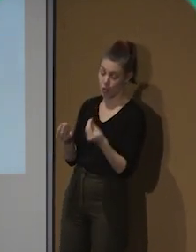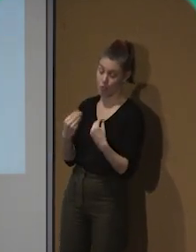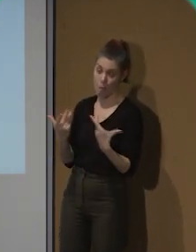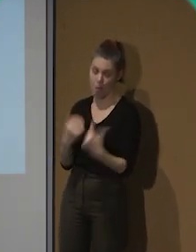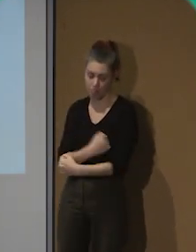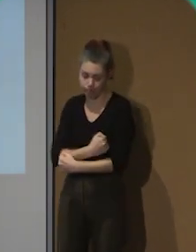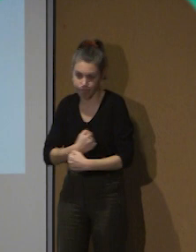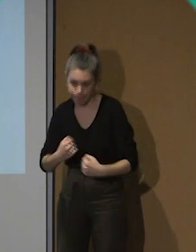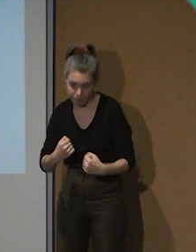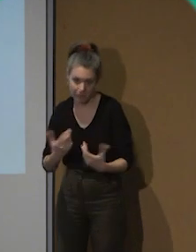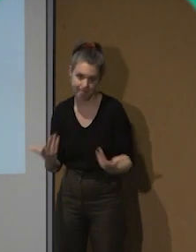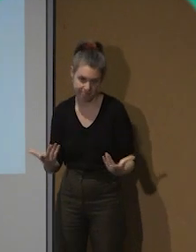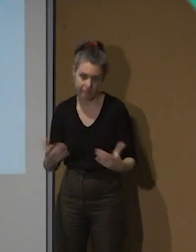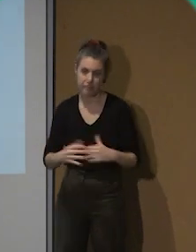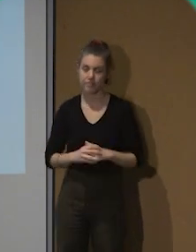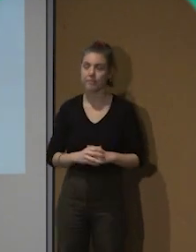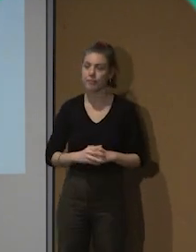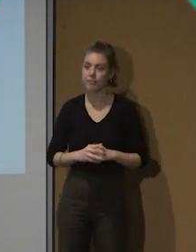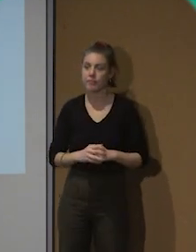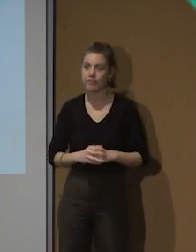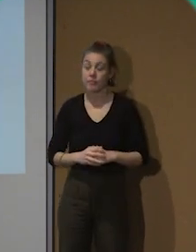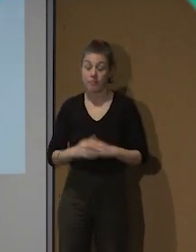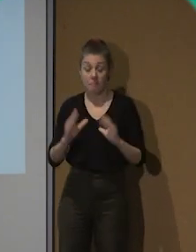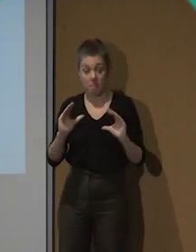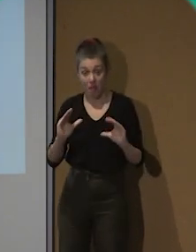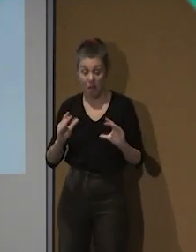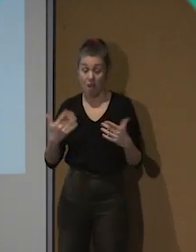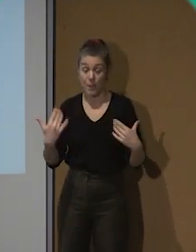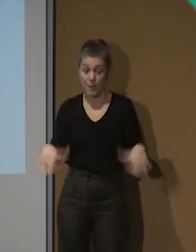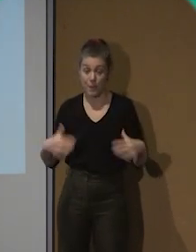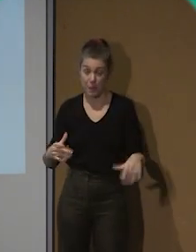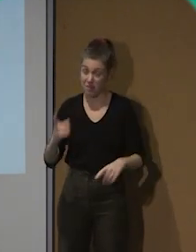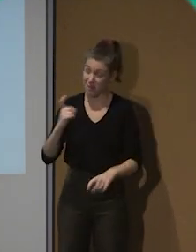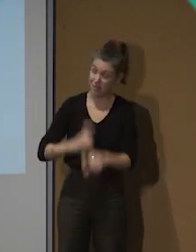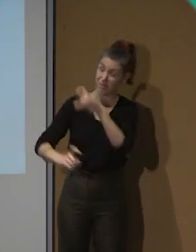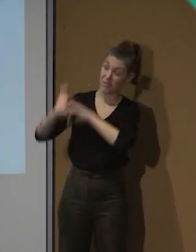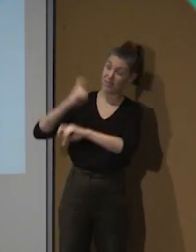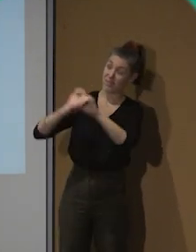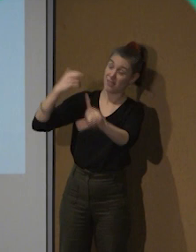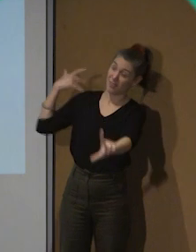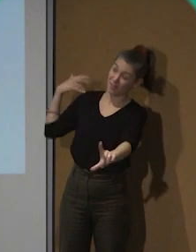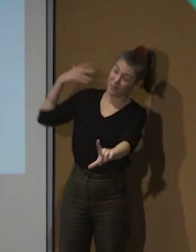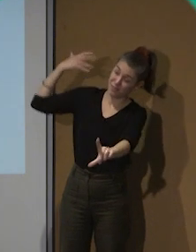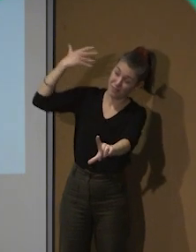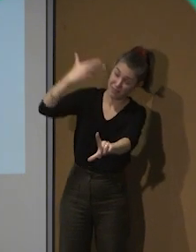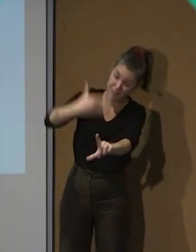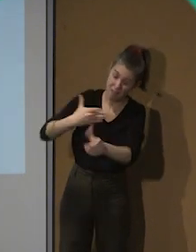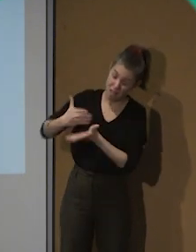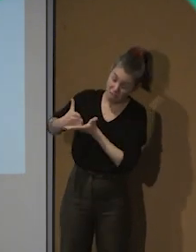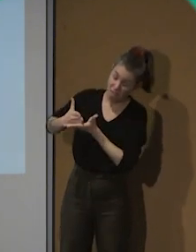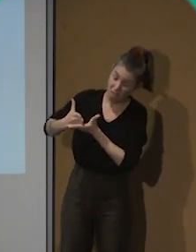l'obésité. Le chemin a été très long, très très long, pour prouver les